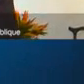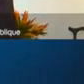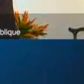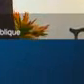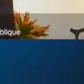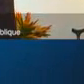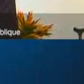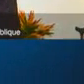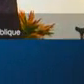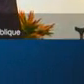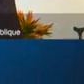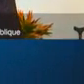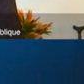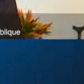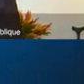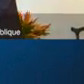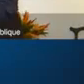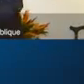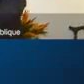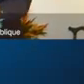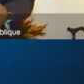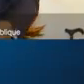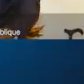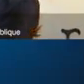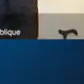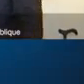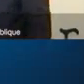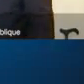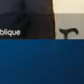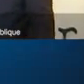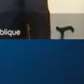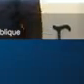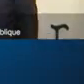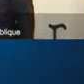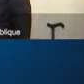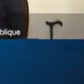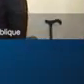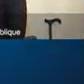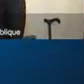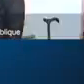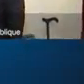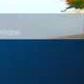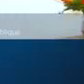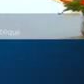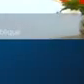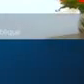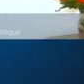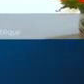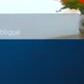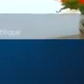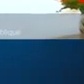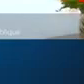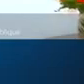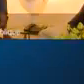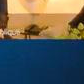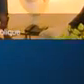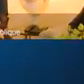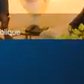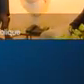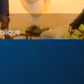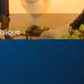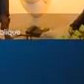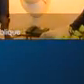Agenda du chef de l'État chargé, une semaine après son retour, plusieurs audiences au